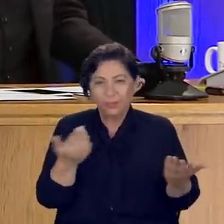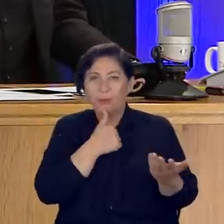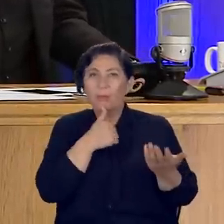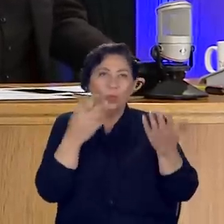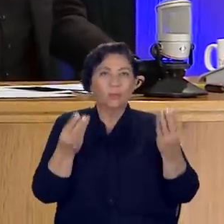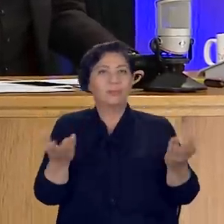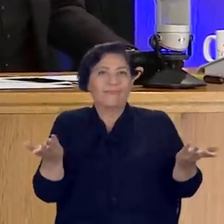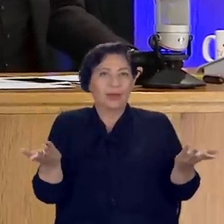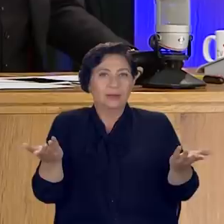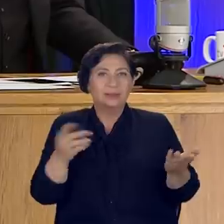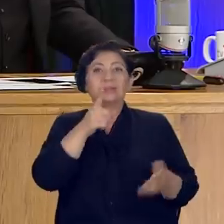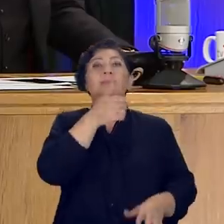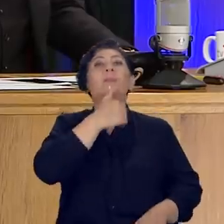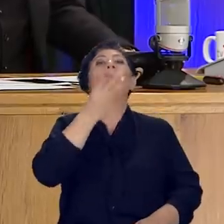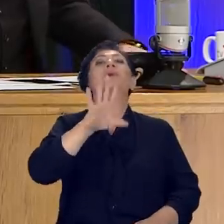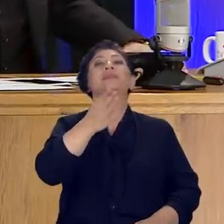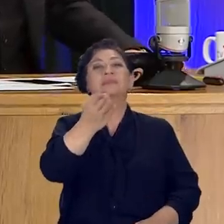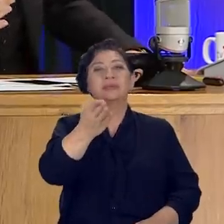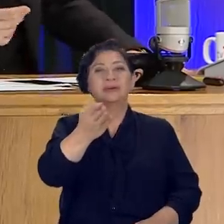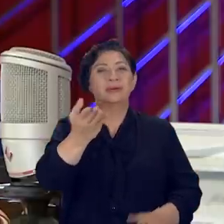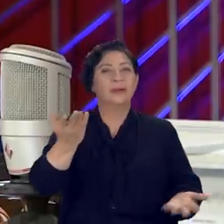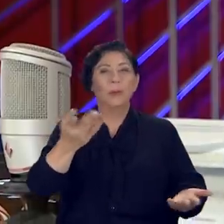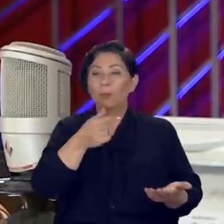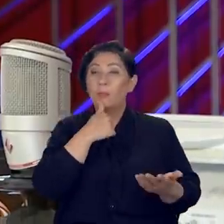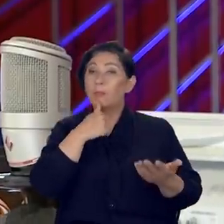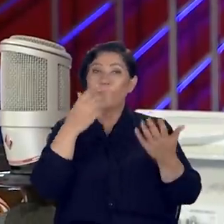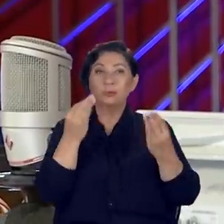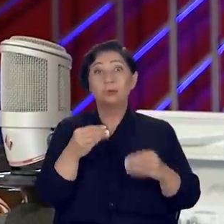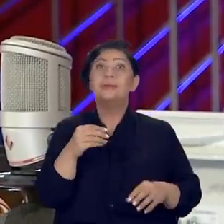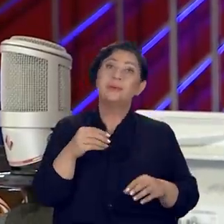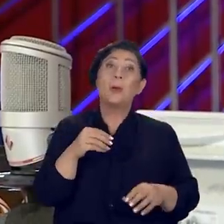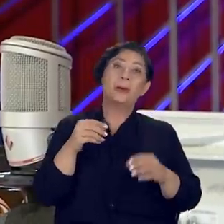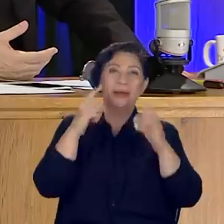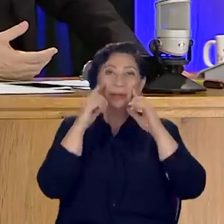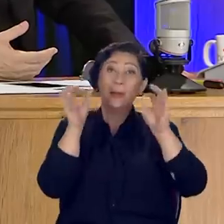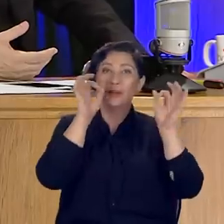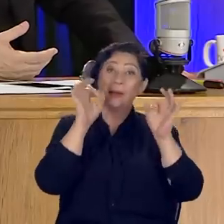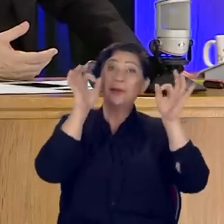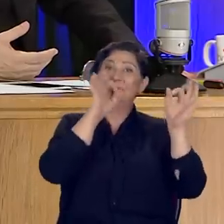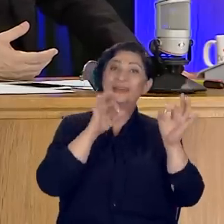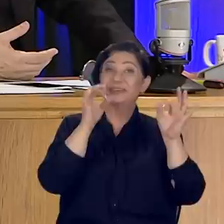dedim baba oldum. Ne var? Siz baba olmadınız mı? Bunun baba oluşu böyle oldu. Ne oluyor?